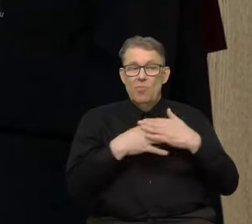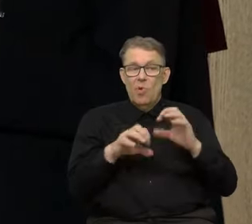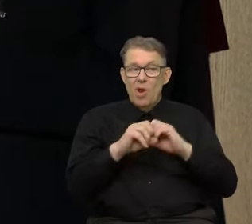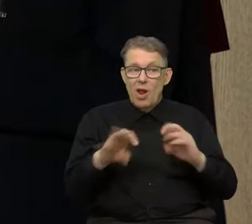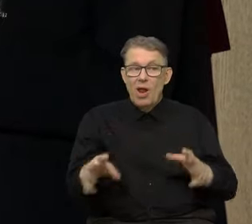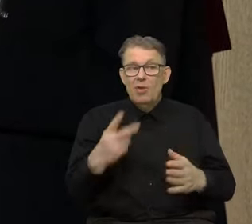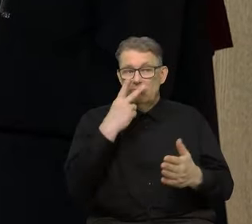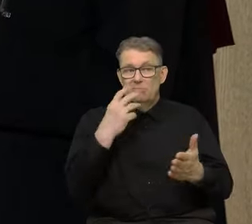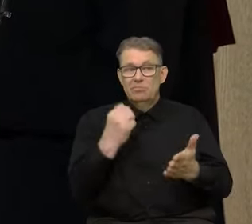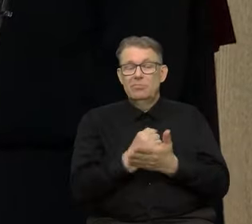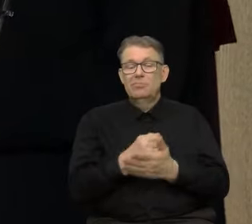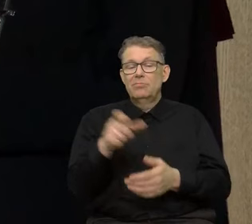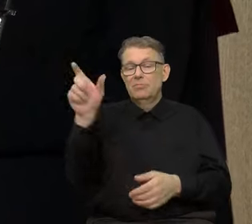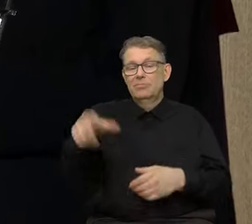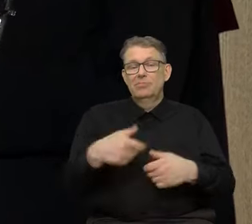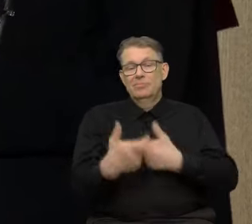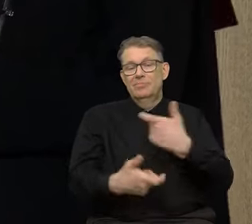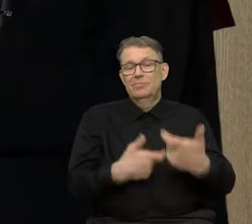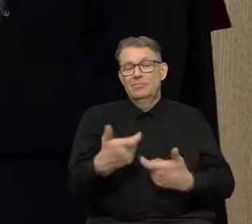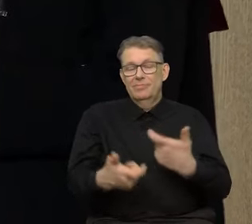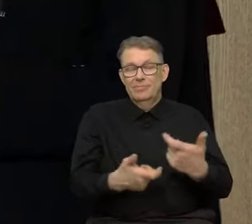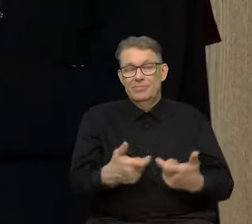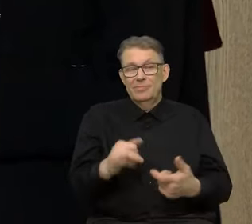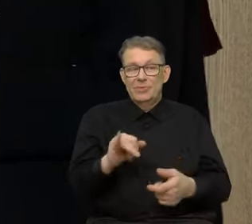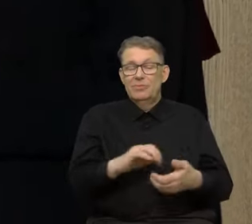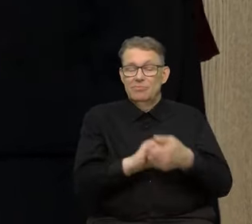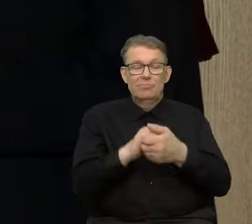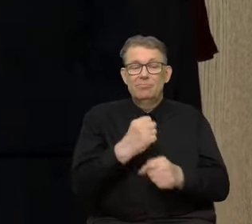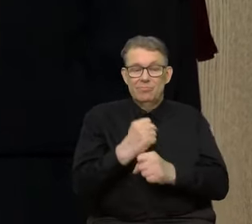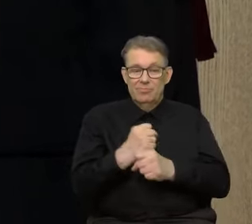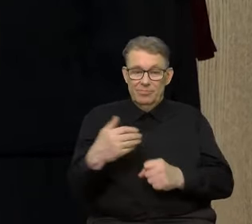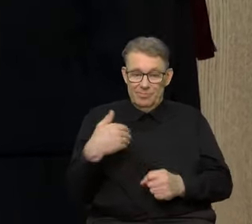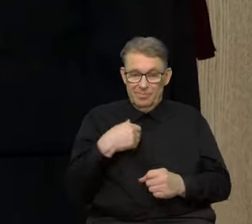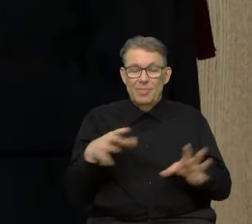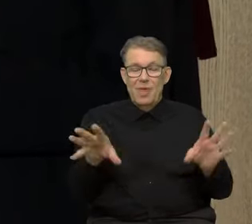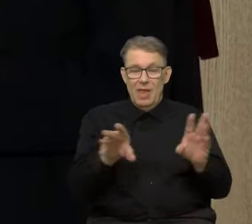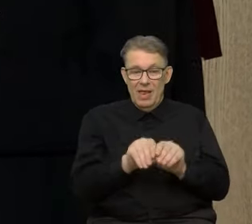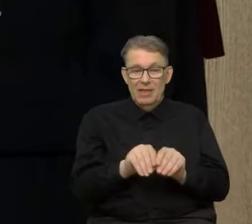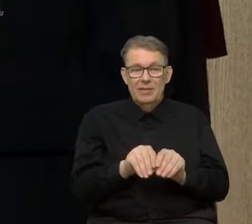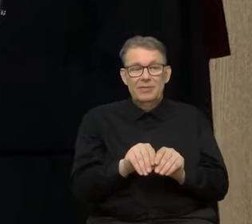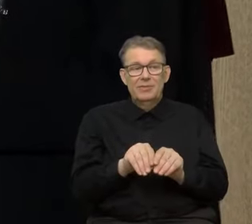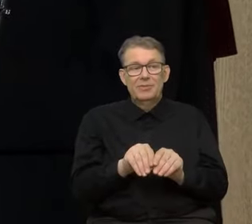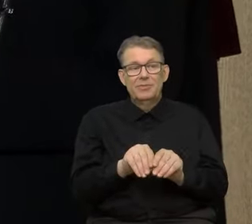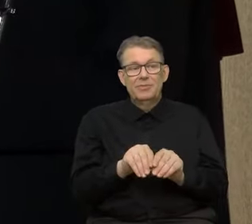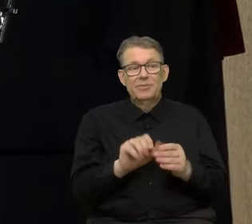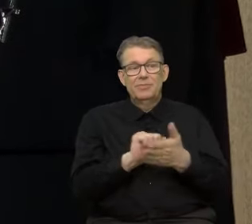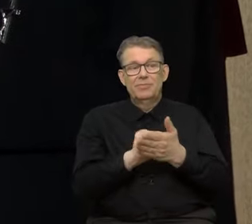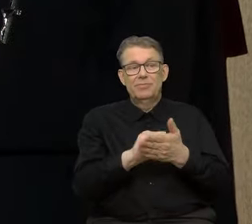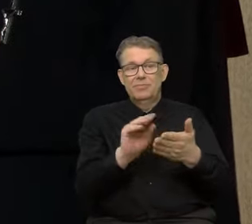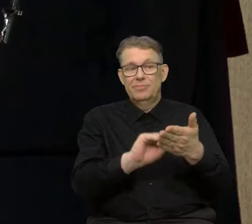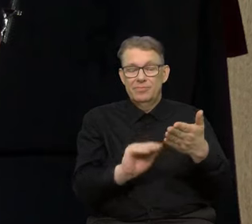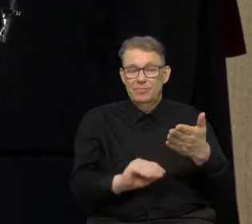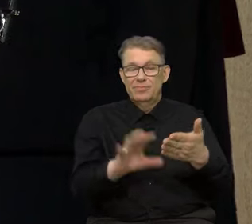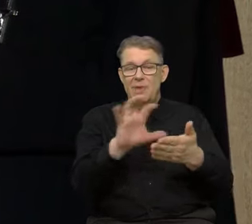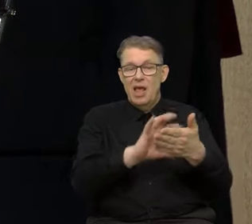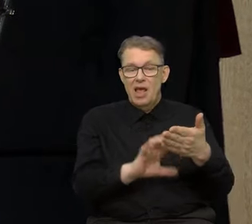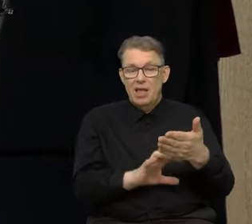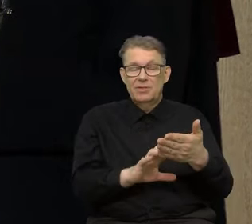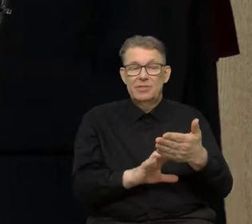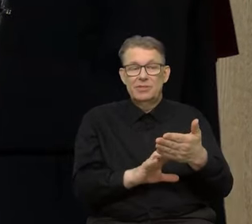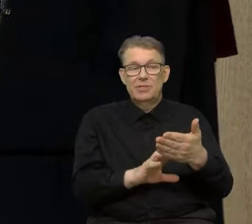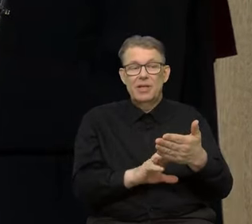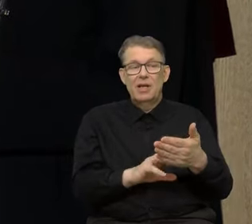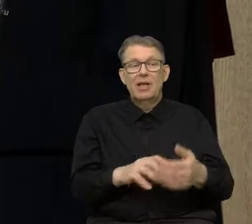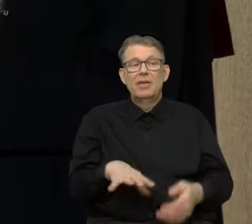świadczone przez swojego dzieła. Także też współpracowaliśmy z nim w wydawaniu tychże właśnie tekstów naszego błogosławionego